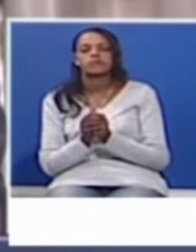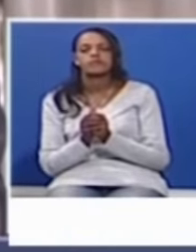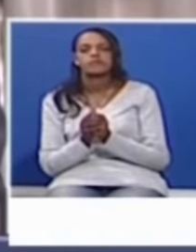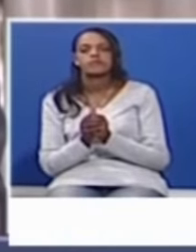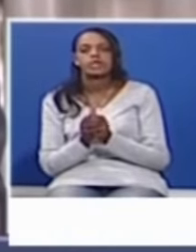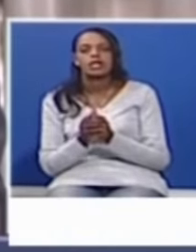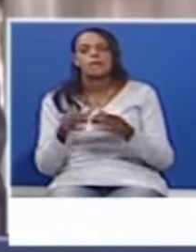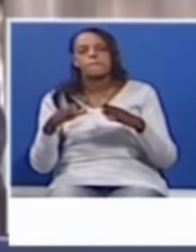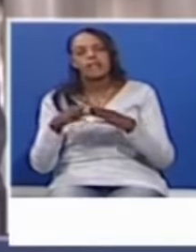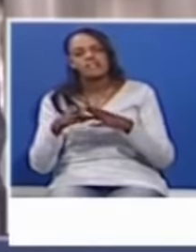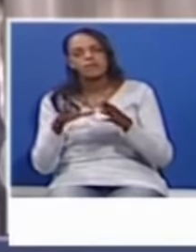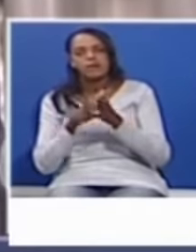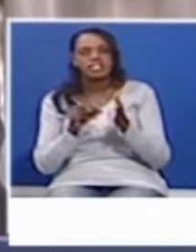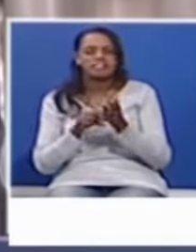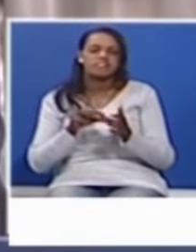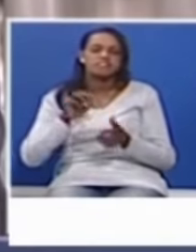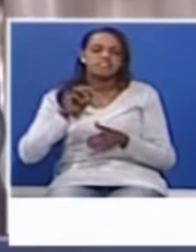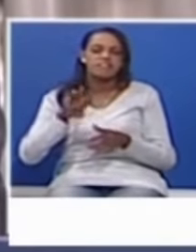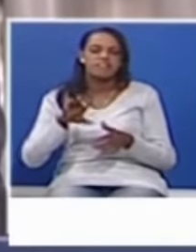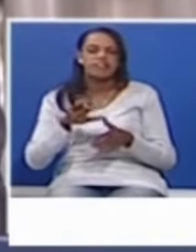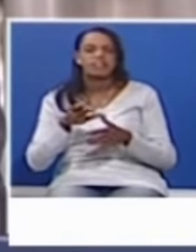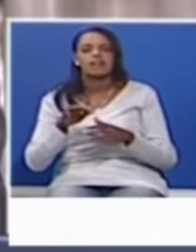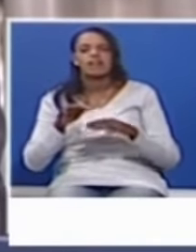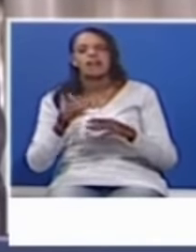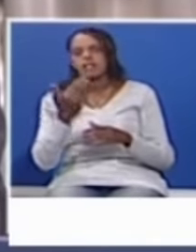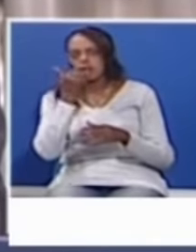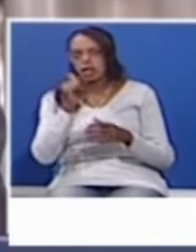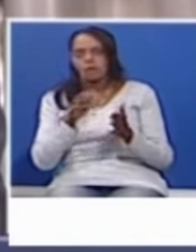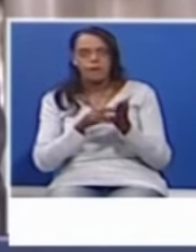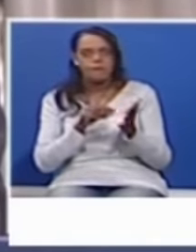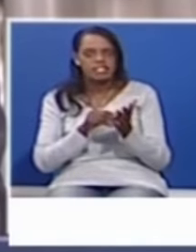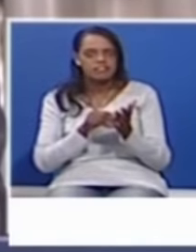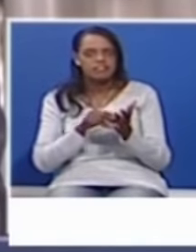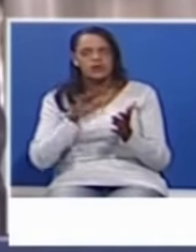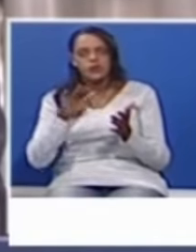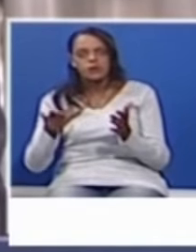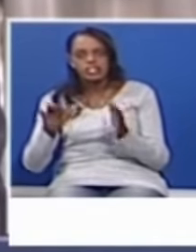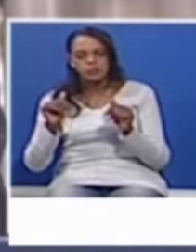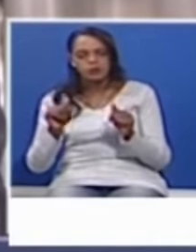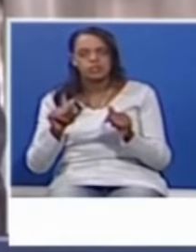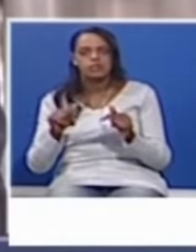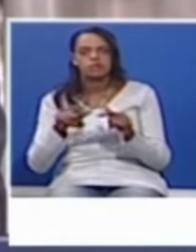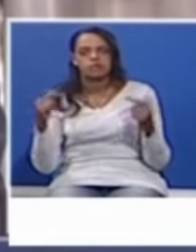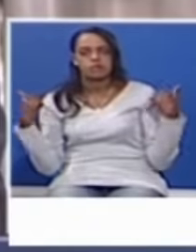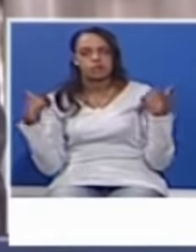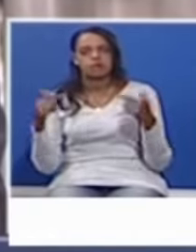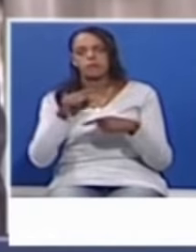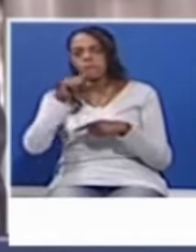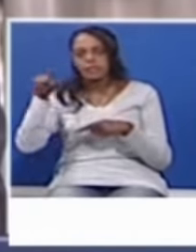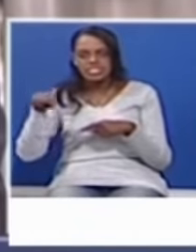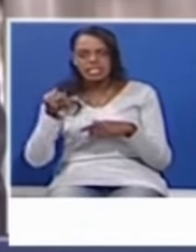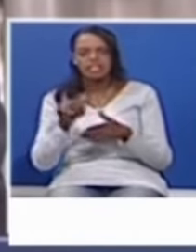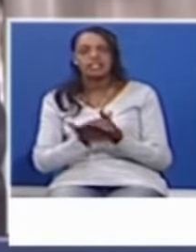ብክፍሊ መሬት ጨንፈር ኣጠቃቅማ መሬት ንጤሳ ዝኸውን ቦታ ምስ ተኸለለ